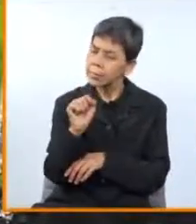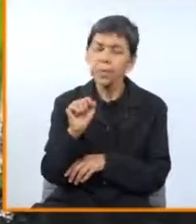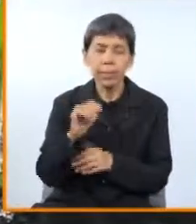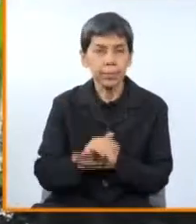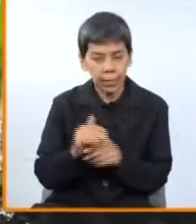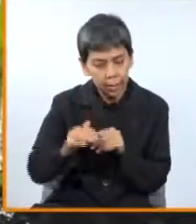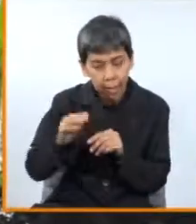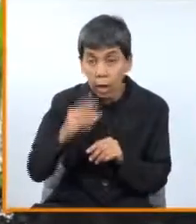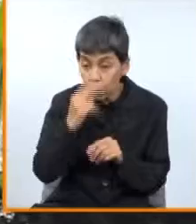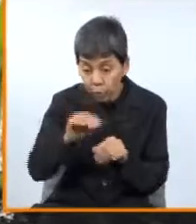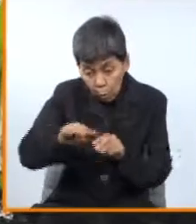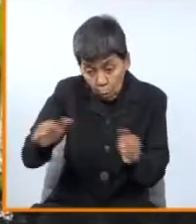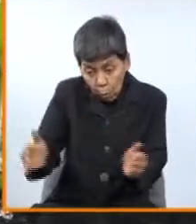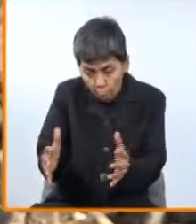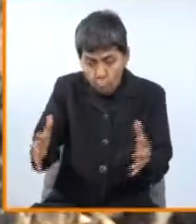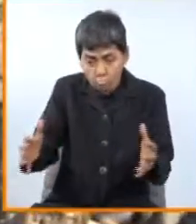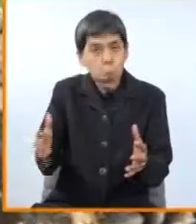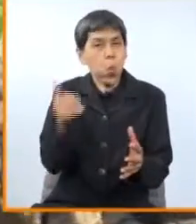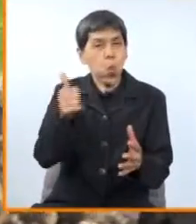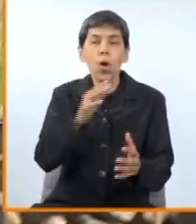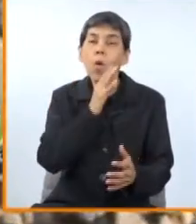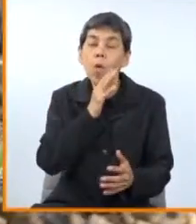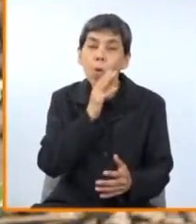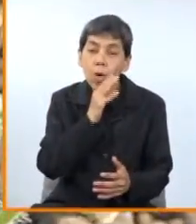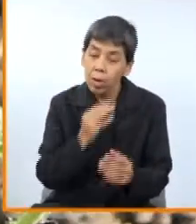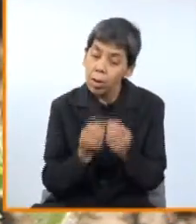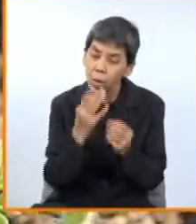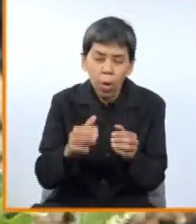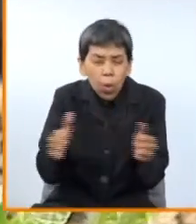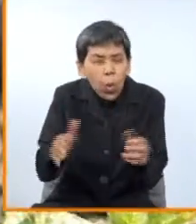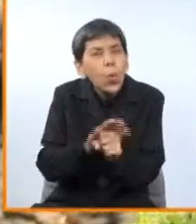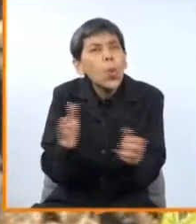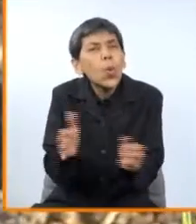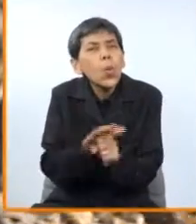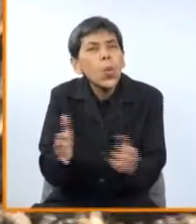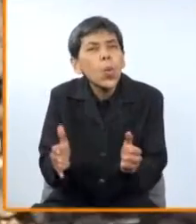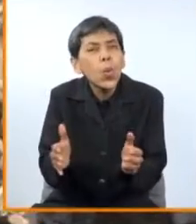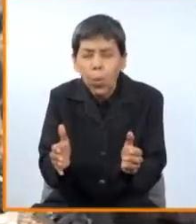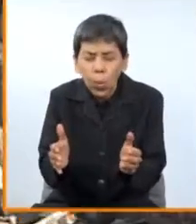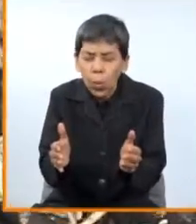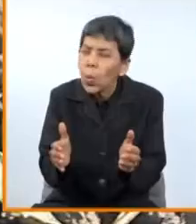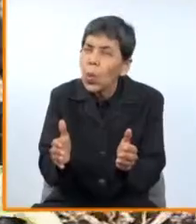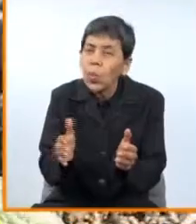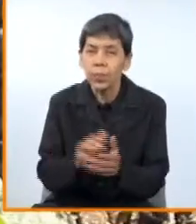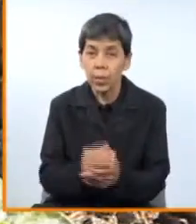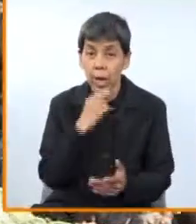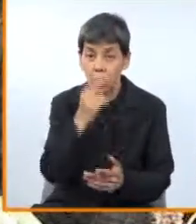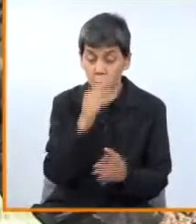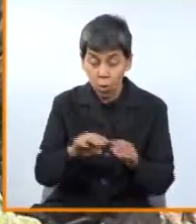ไปมันจะได้ลูกสวยหน่อยถ้าลูกต้นลูกมันไม่โตลูกมันไม่โตเนี่ย